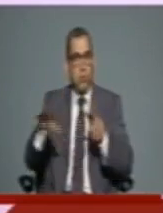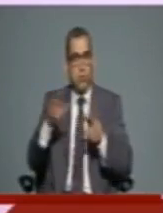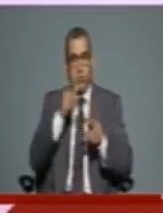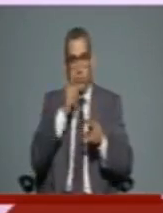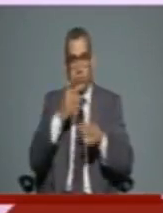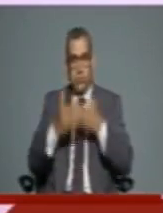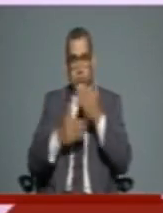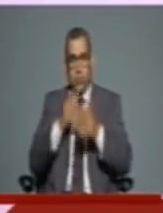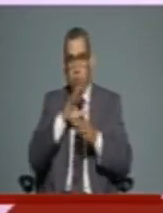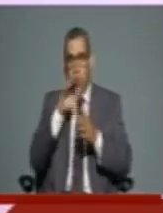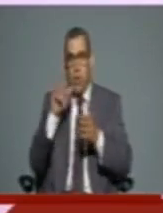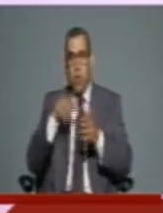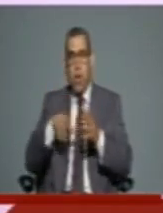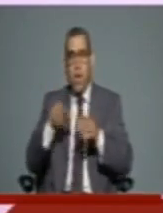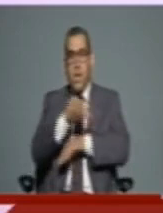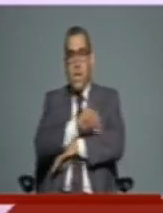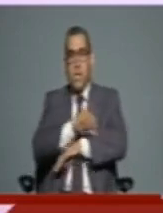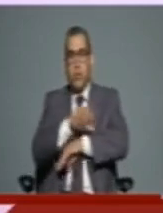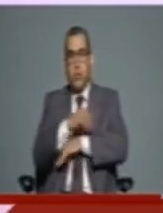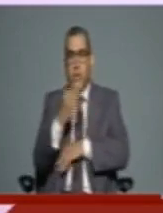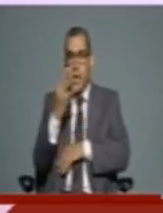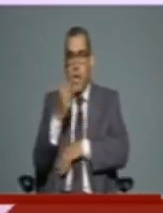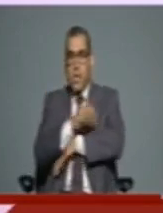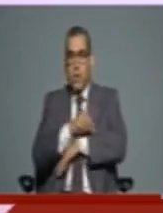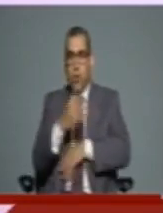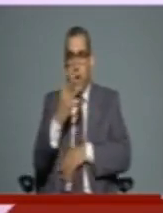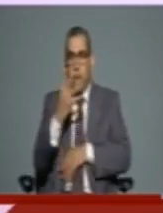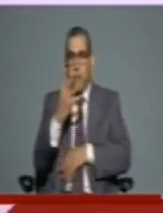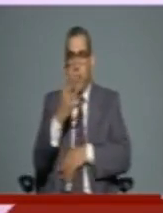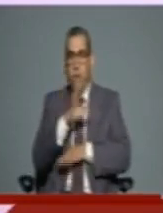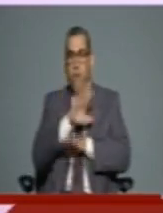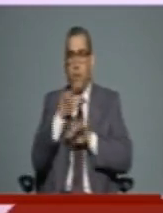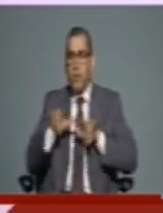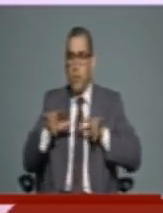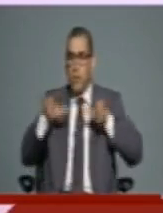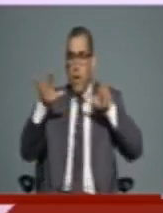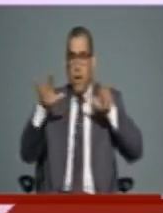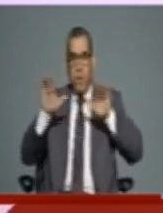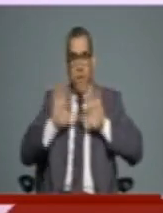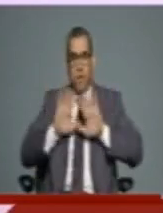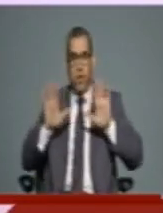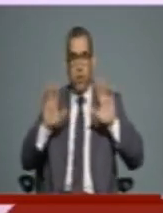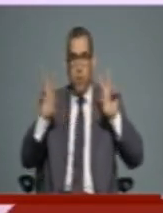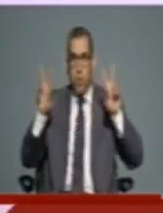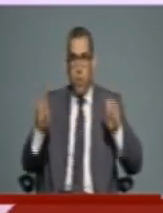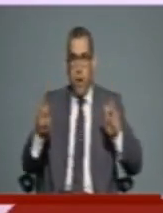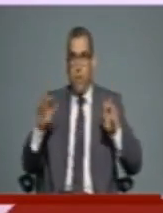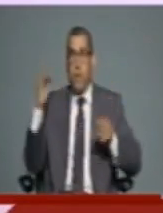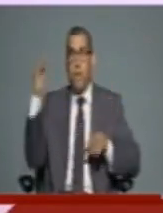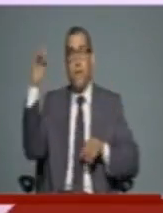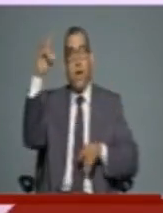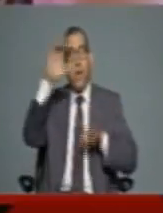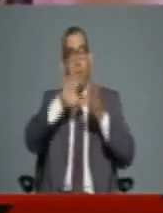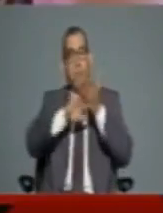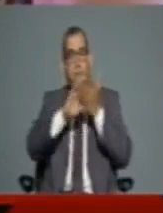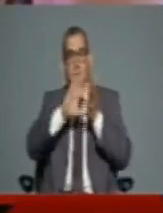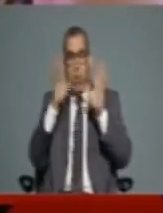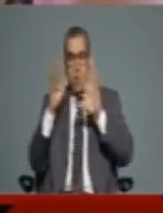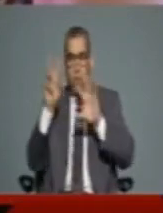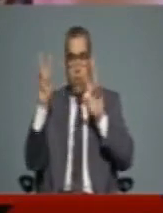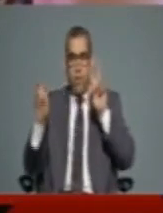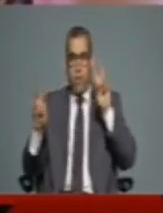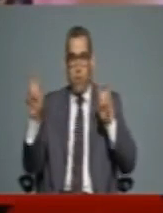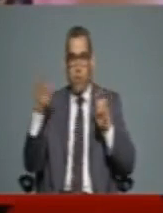يمكن 3 أسابيع أو 4 أسابيع ما فيش طيارة بتطير فوق العالم أجمع، وكانت